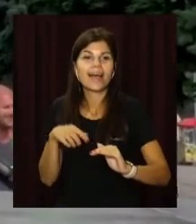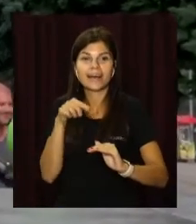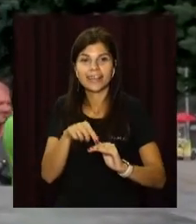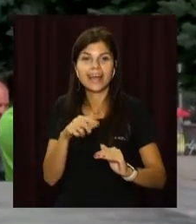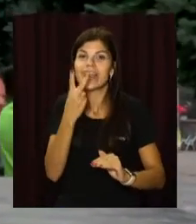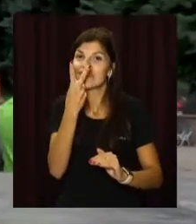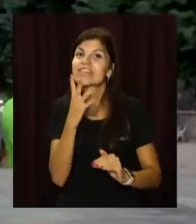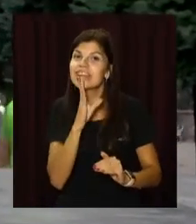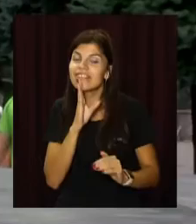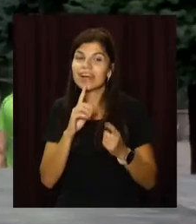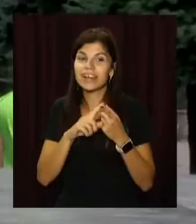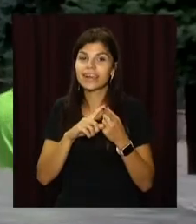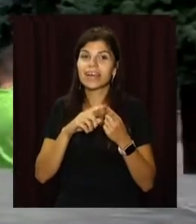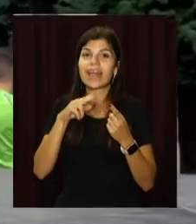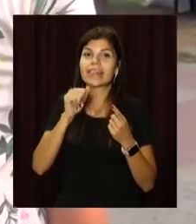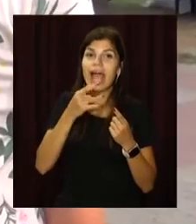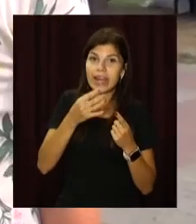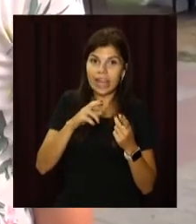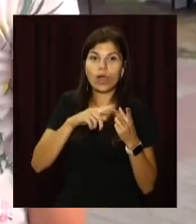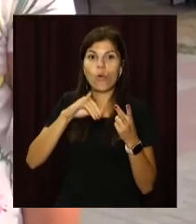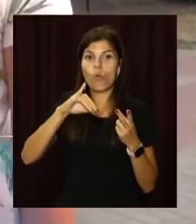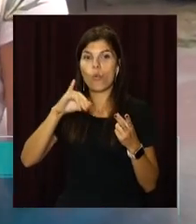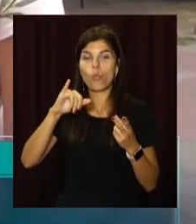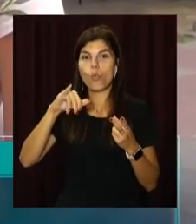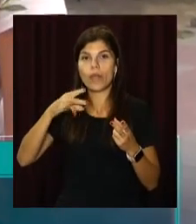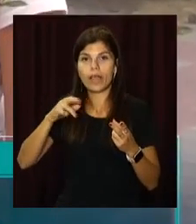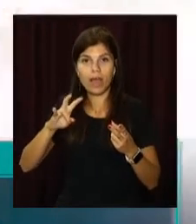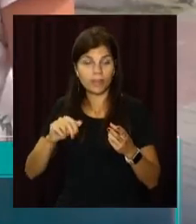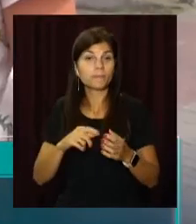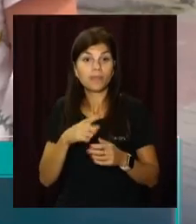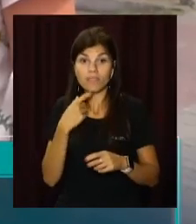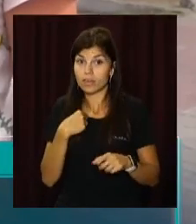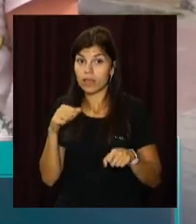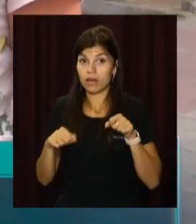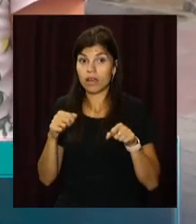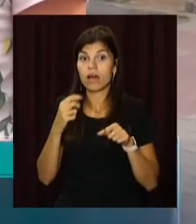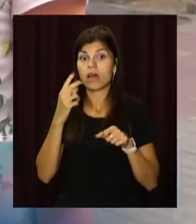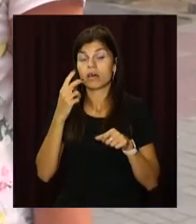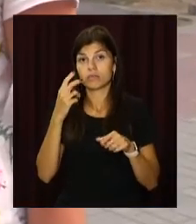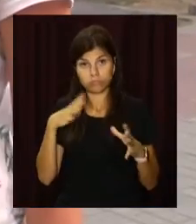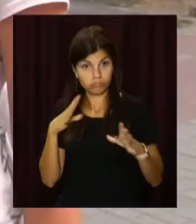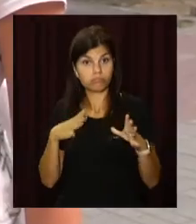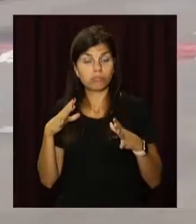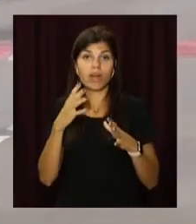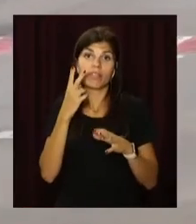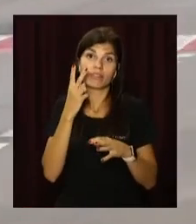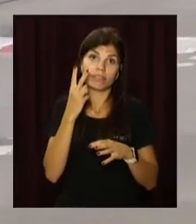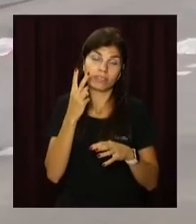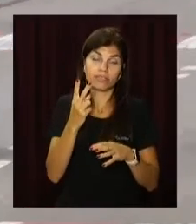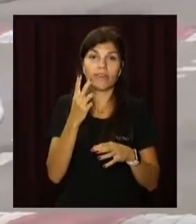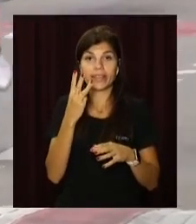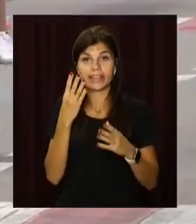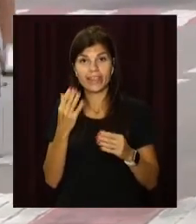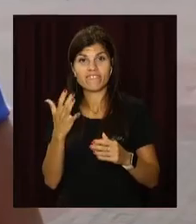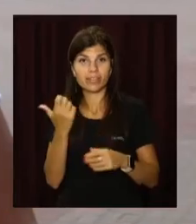стали двоє дівчат – Уляна та Дар'я. Я тренуюся вдома 2-3 дня в неділю. А ось